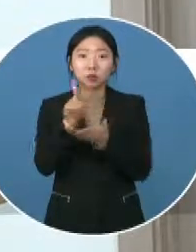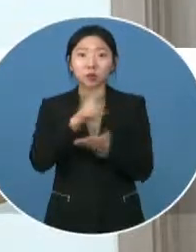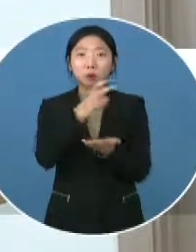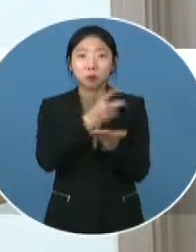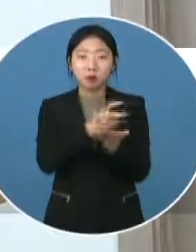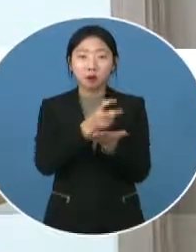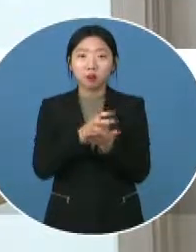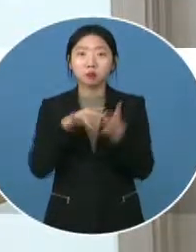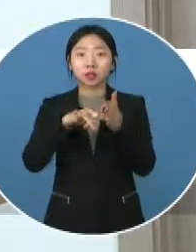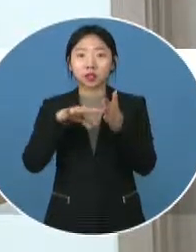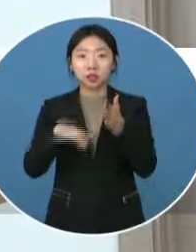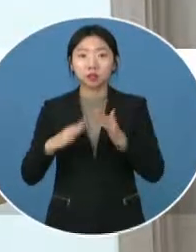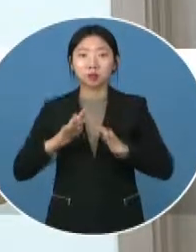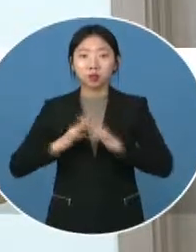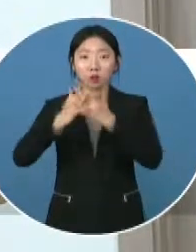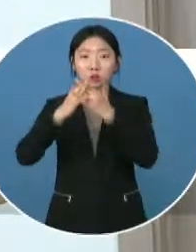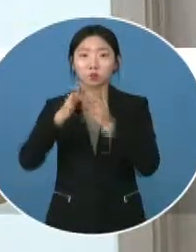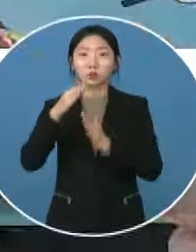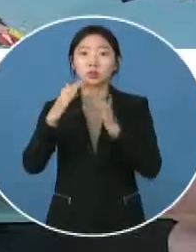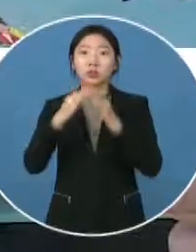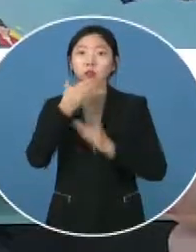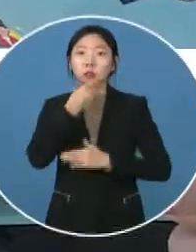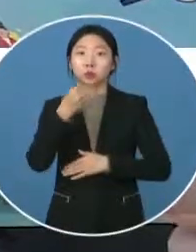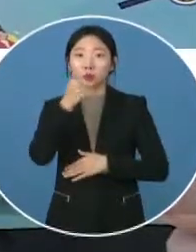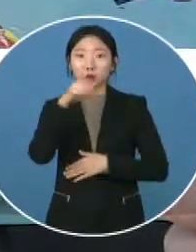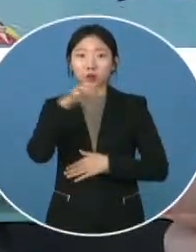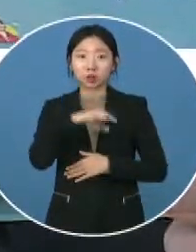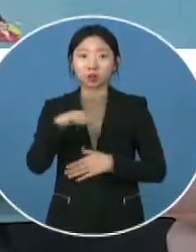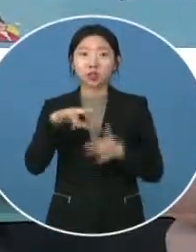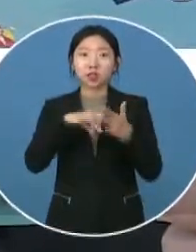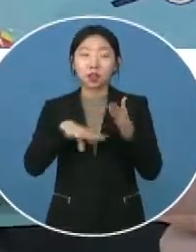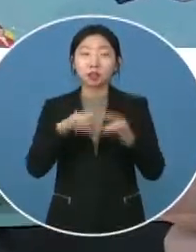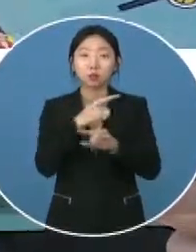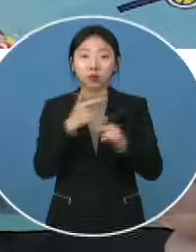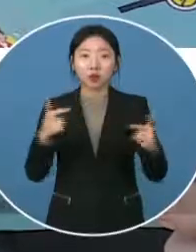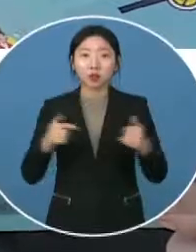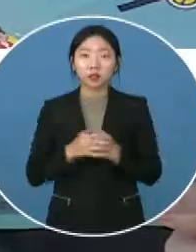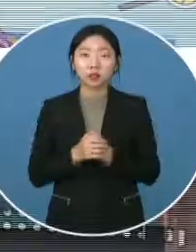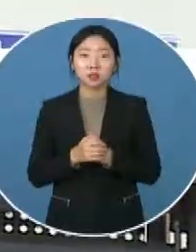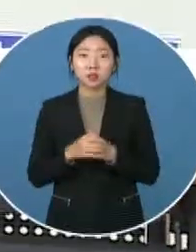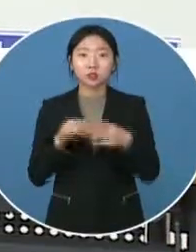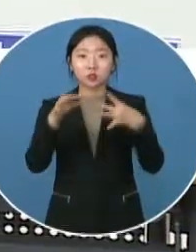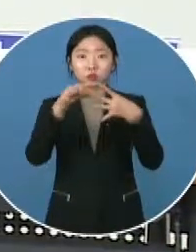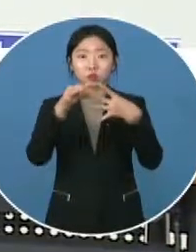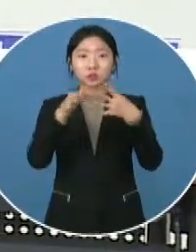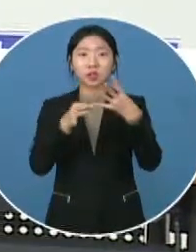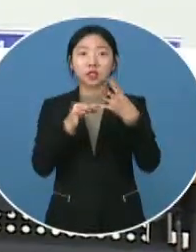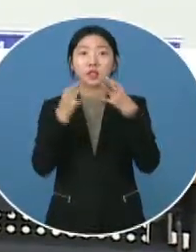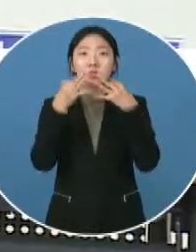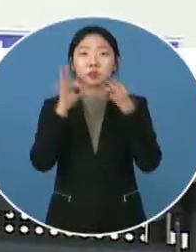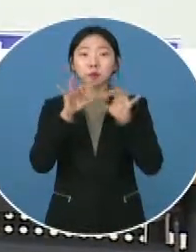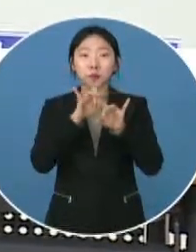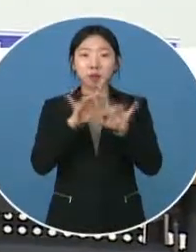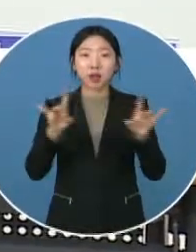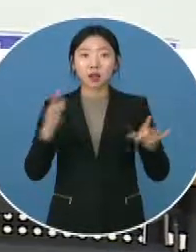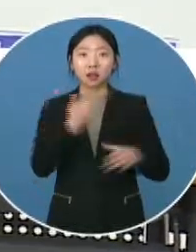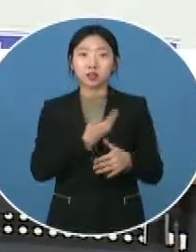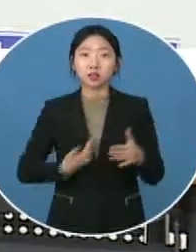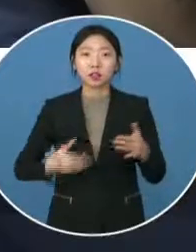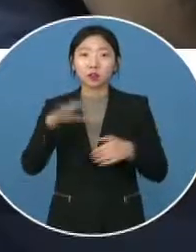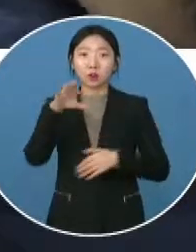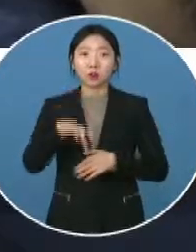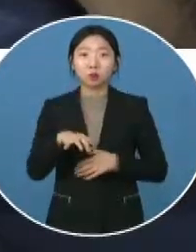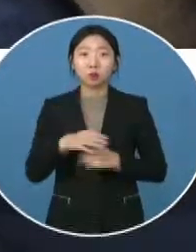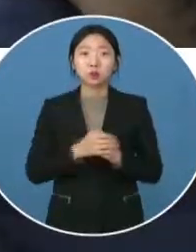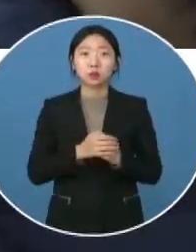는 생활 속 법률 세무 건축 부동산 지방세 무늬 등으로 매월 둘째 넷째주 금요일 마다 각동